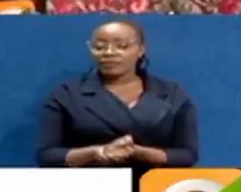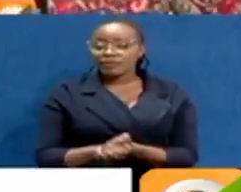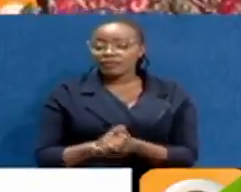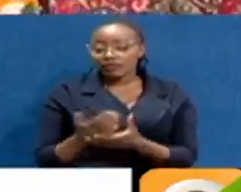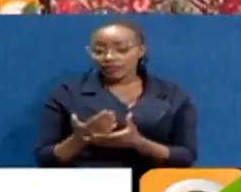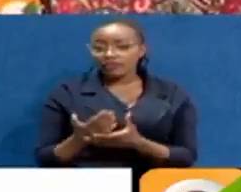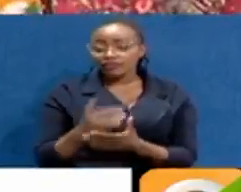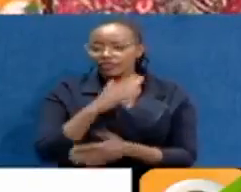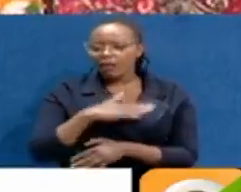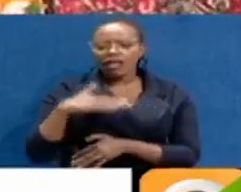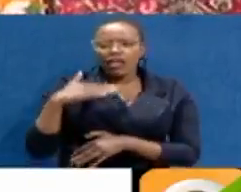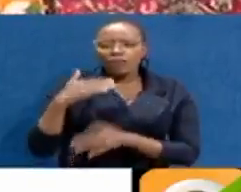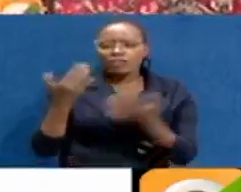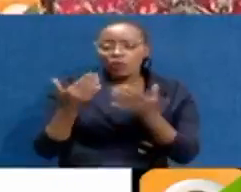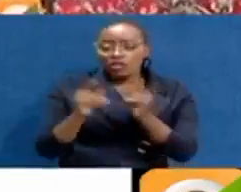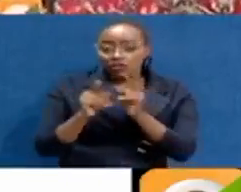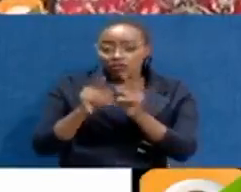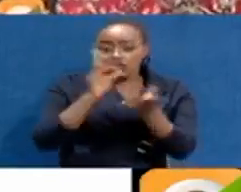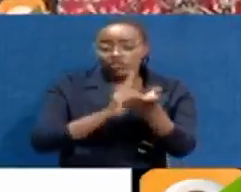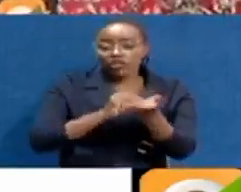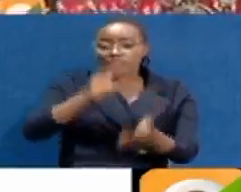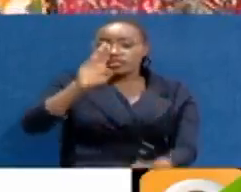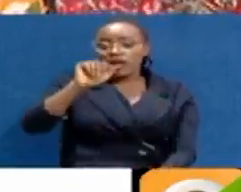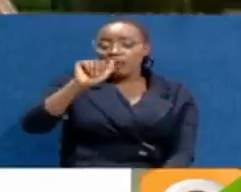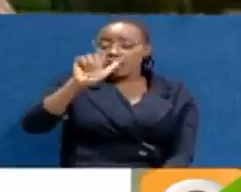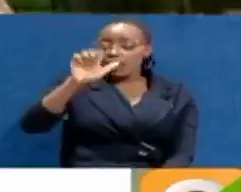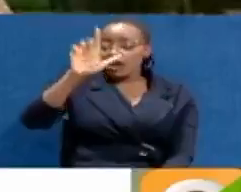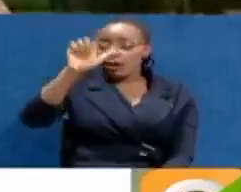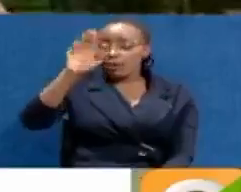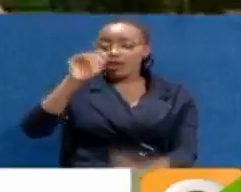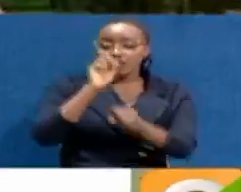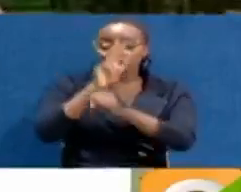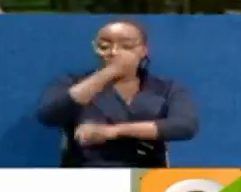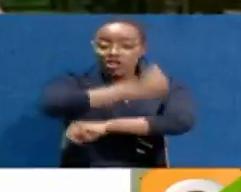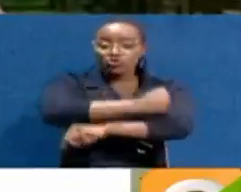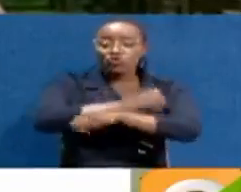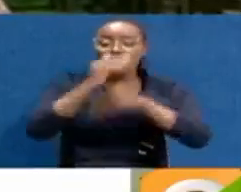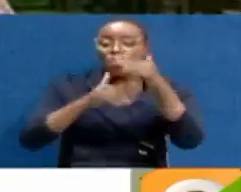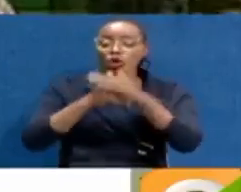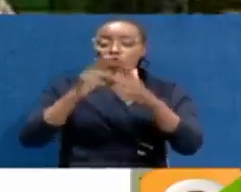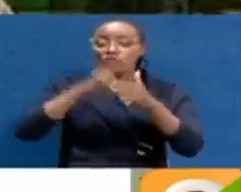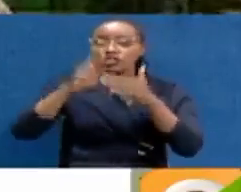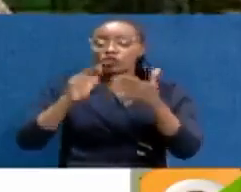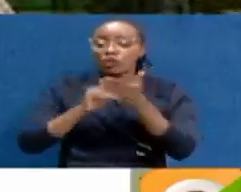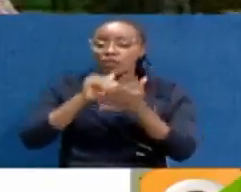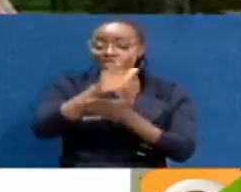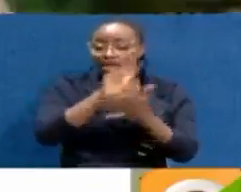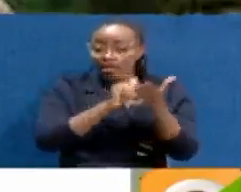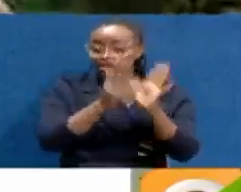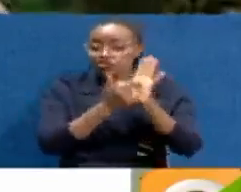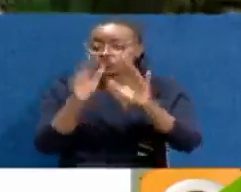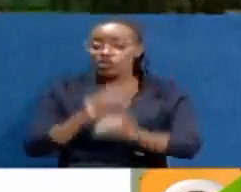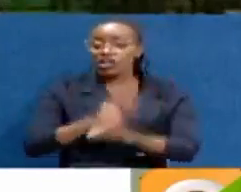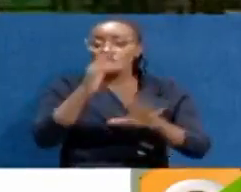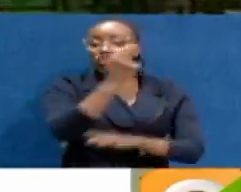Na mwanahamisi, niko katika shule ya Dr. Bablah, shule ya upili, ambapo hapa ndio matokeo yote yatakuwa yanapeperushwa